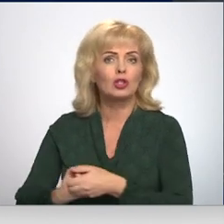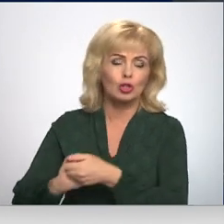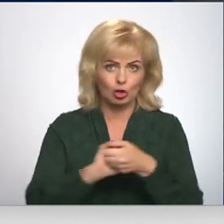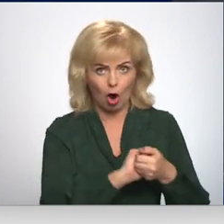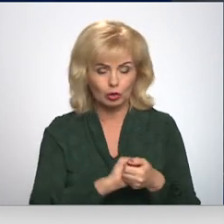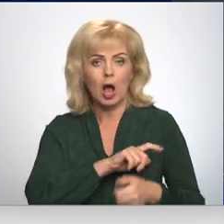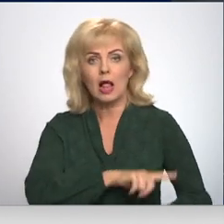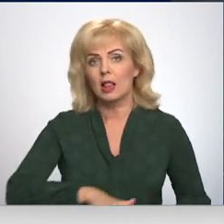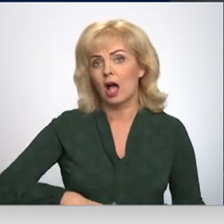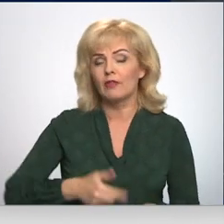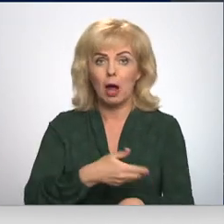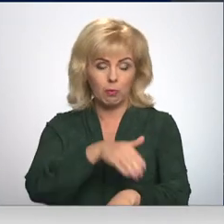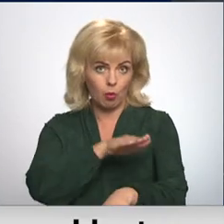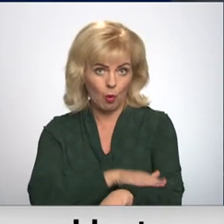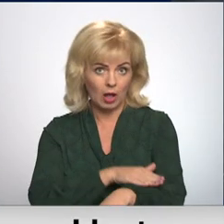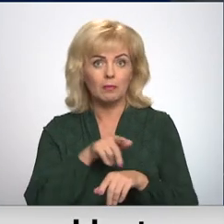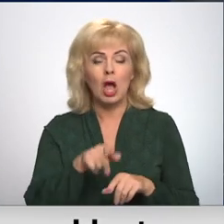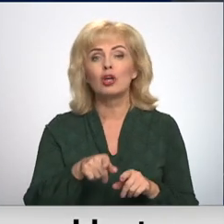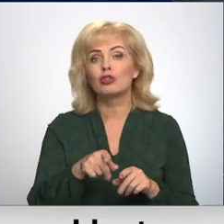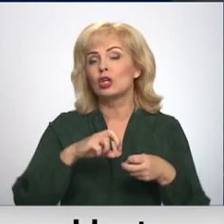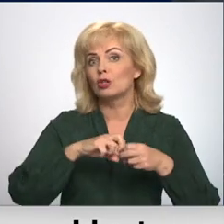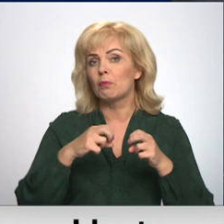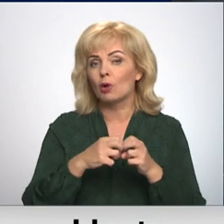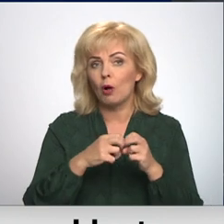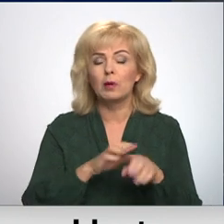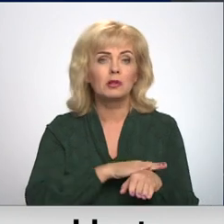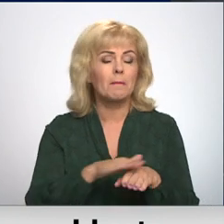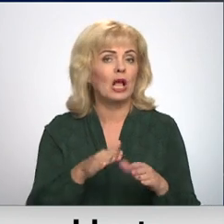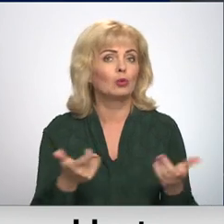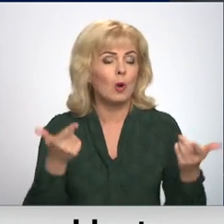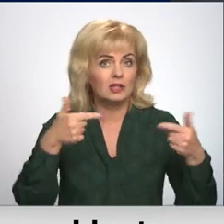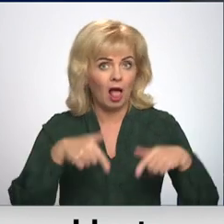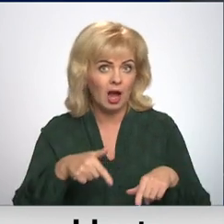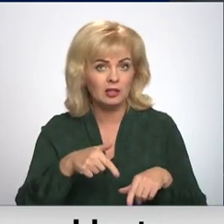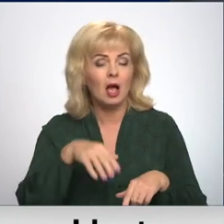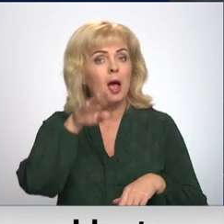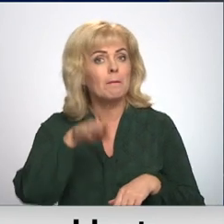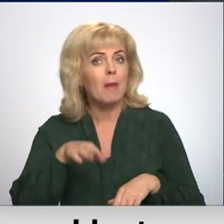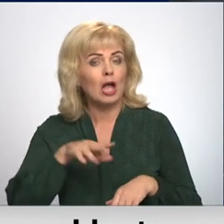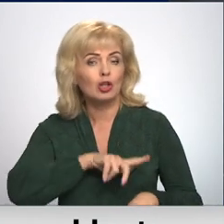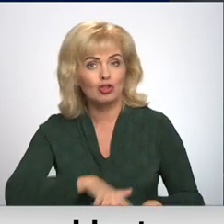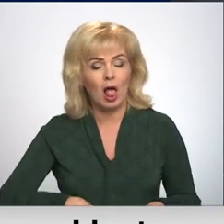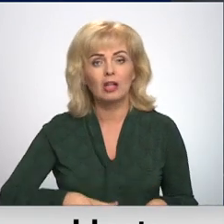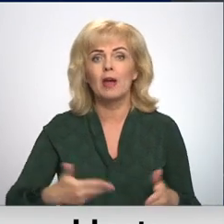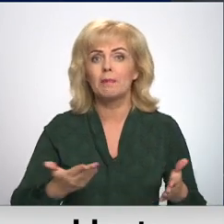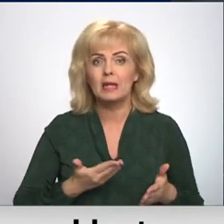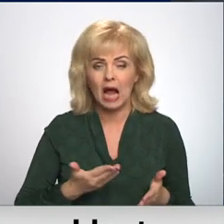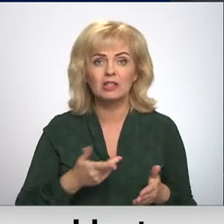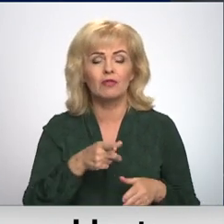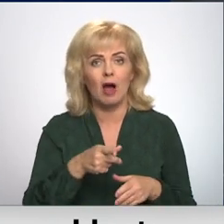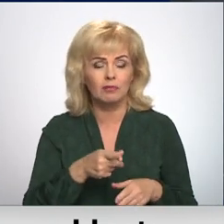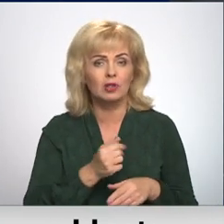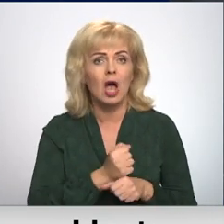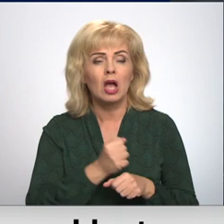solidaritāti Latvijai un Polijai šajos izaicinājuma pilnajos laikos. Jo mēnešiem Latvija piedzīvo apzinātu un